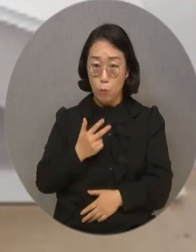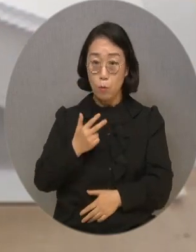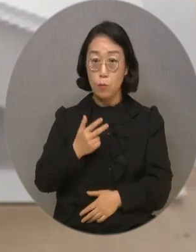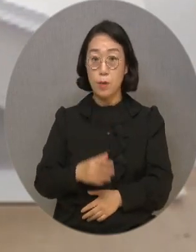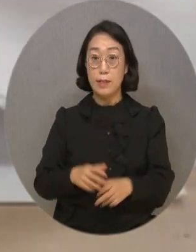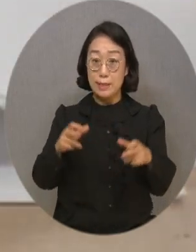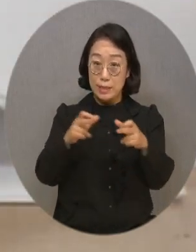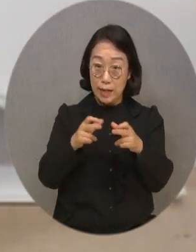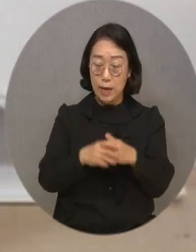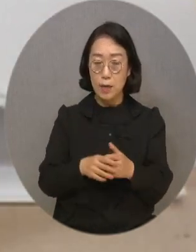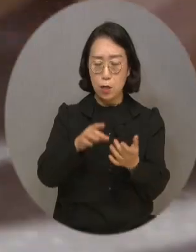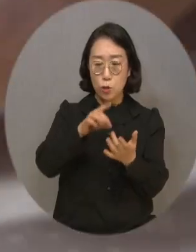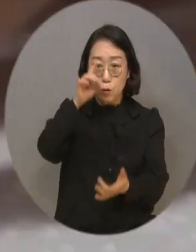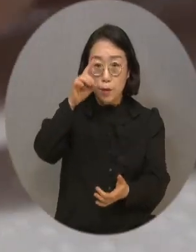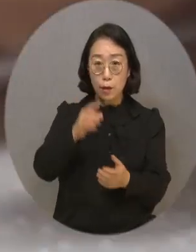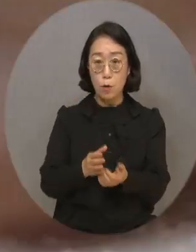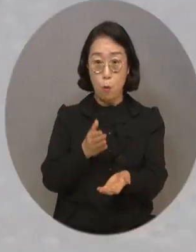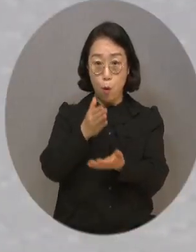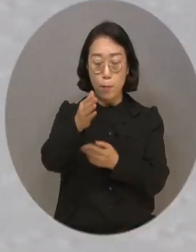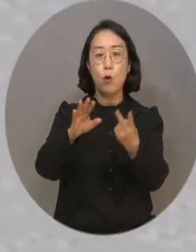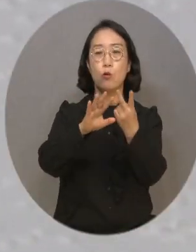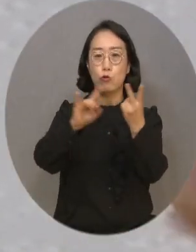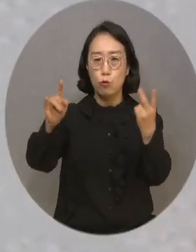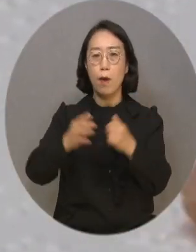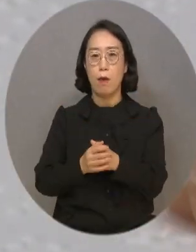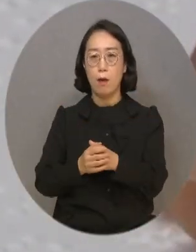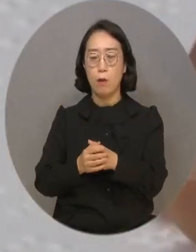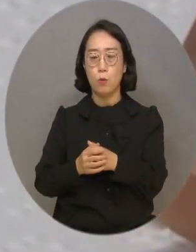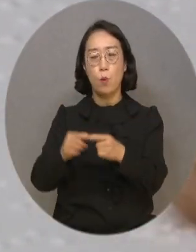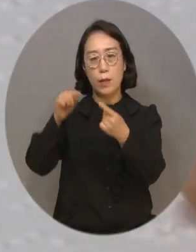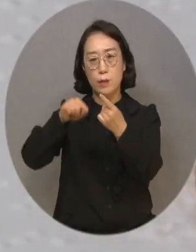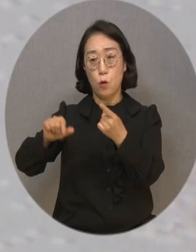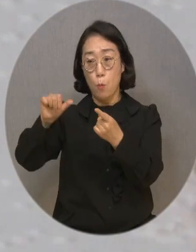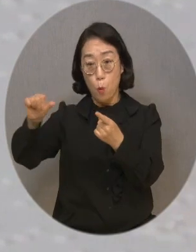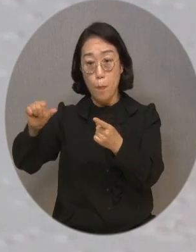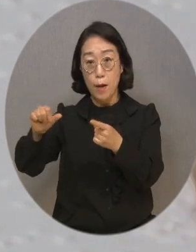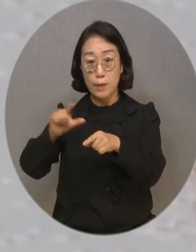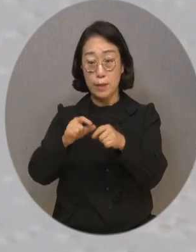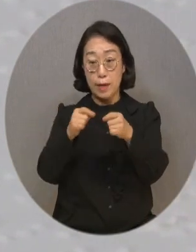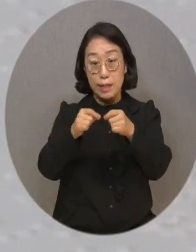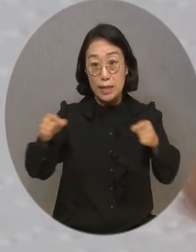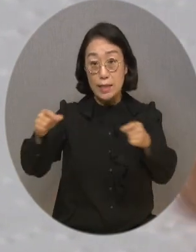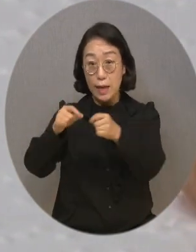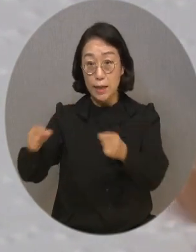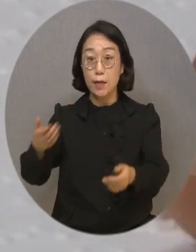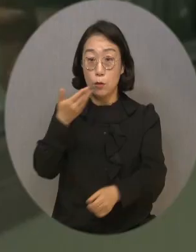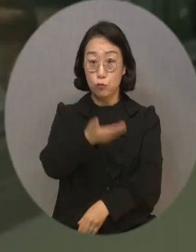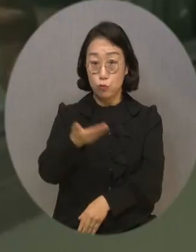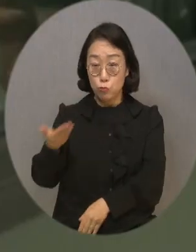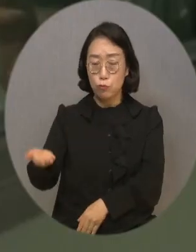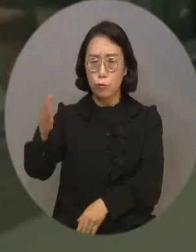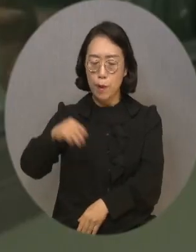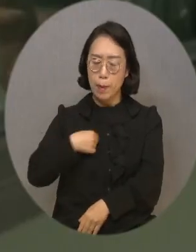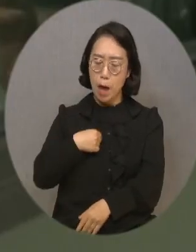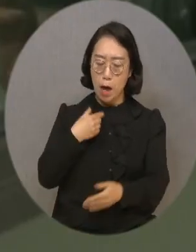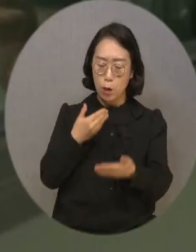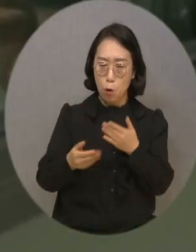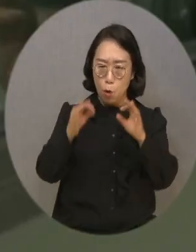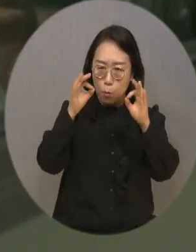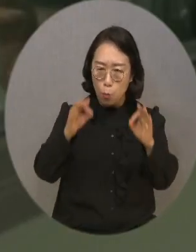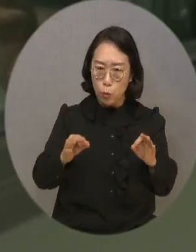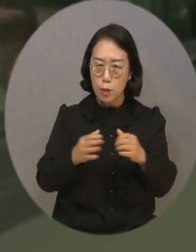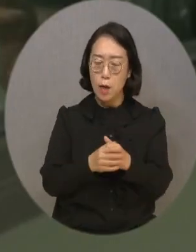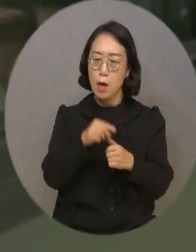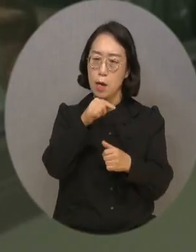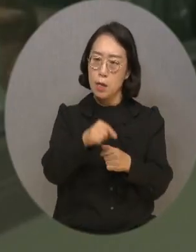시각장애인에게 선택형 과목은 2배, 사례형 과목은 1.5배의 시험 시간을 부여하고 있으나 본인의 경험상